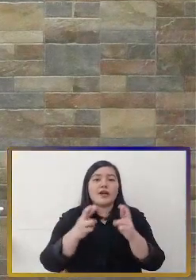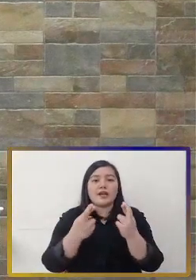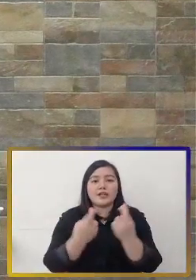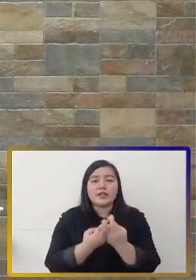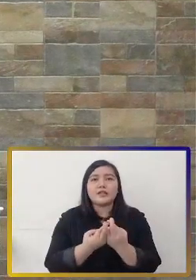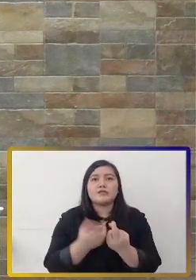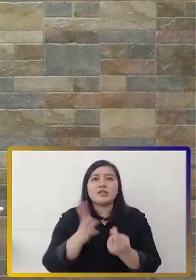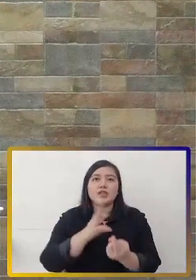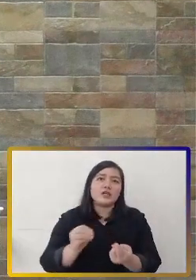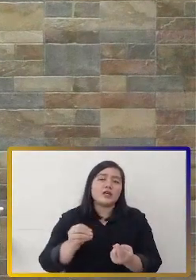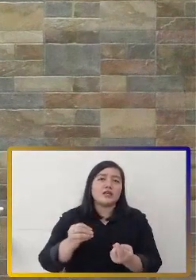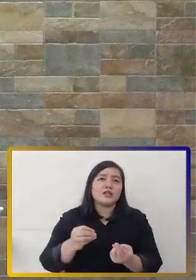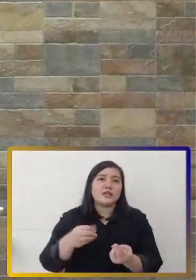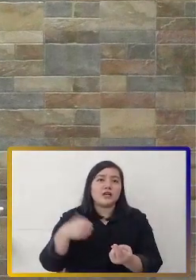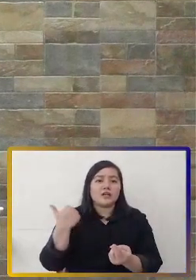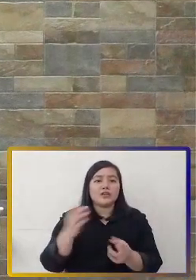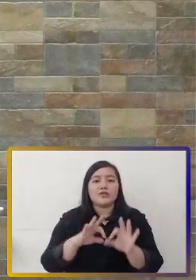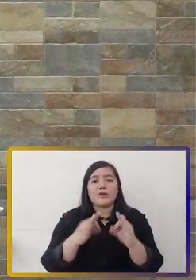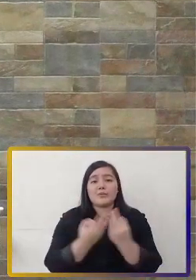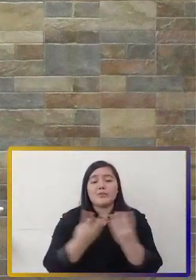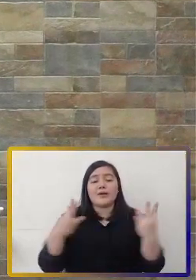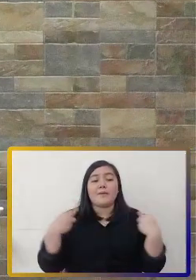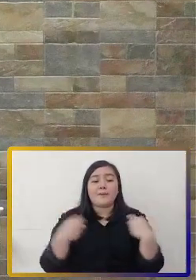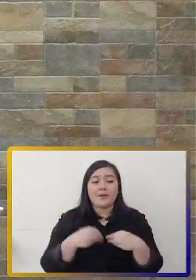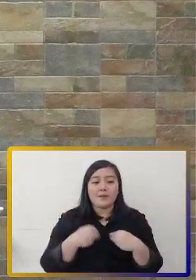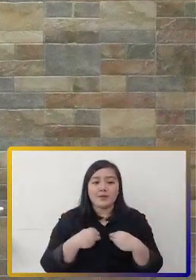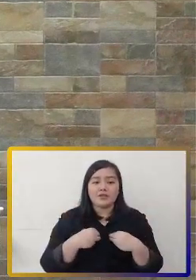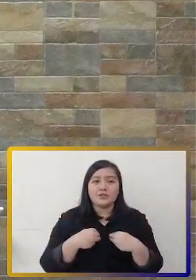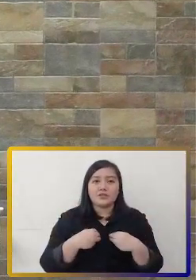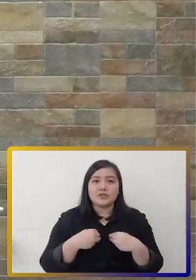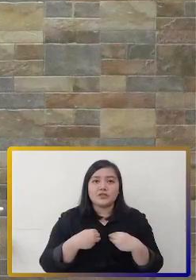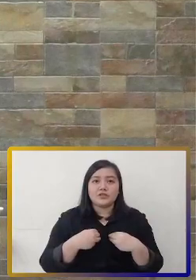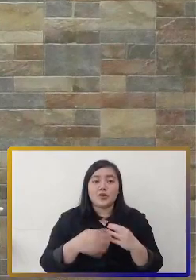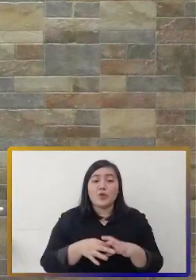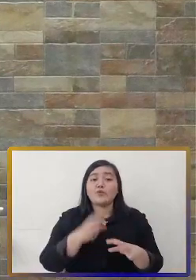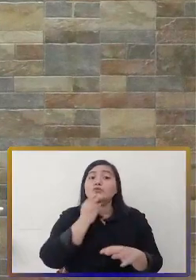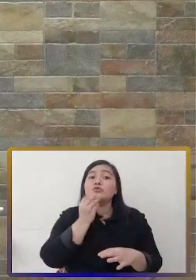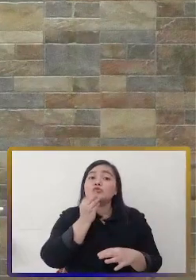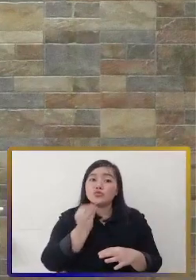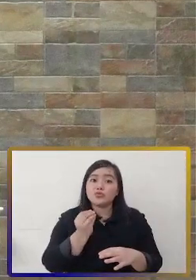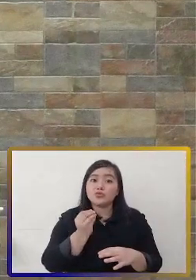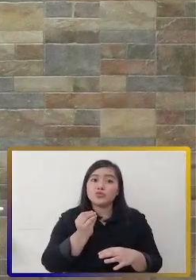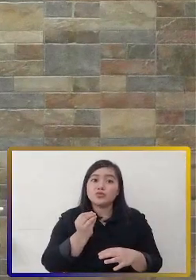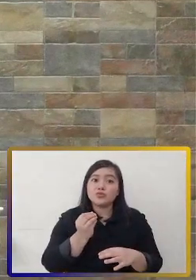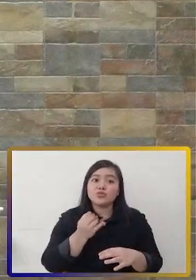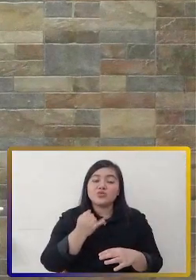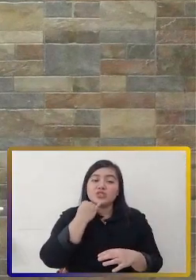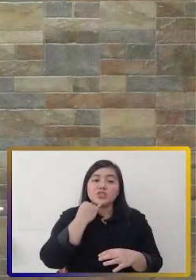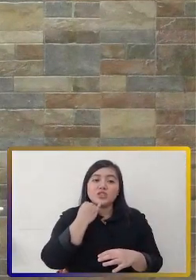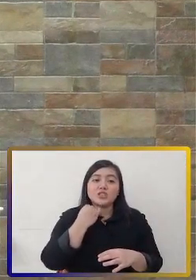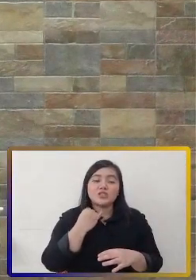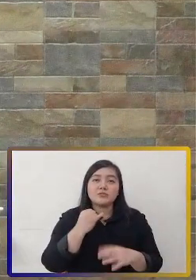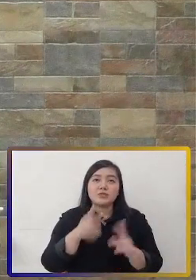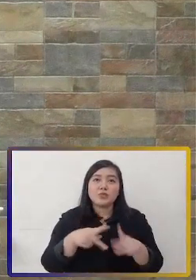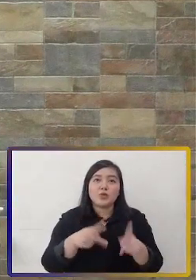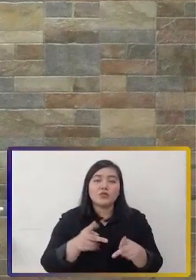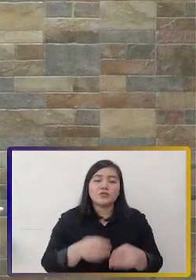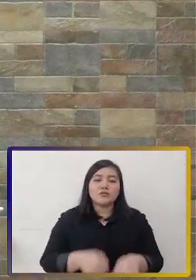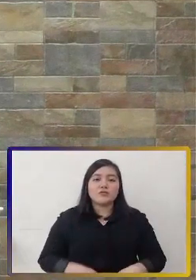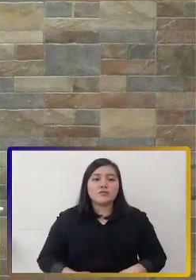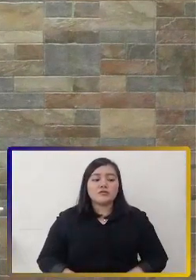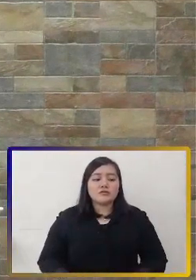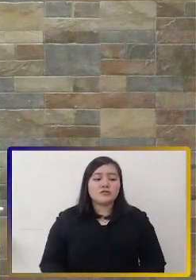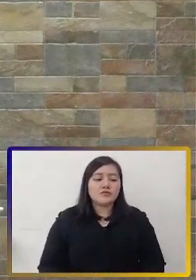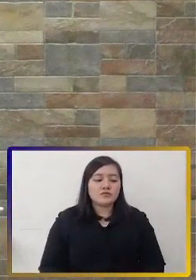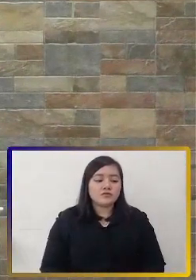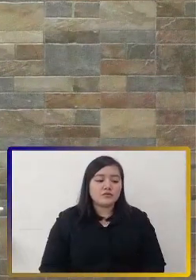na mga kamag-anakan. Nung mga tao na binipilit niyang abutin, which is the Israelites. And then, after that, ang